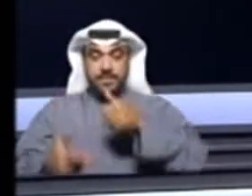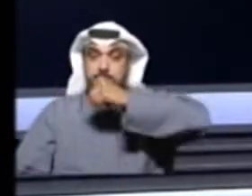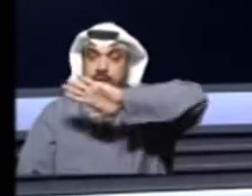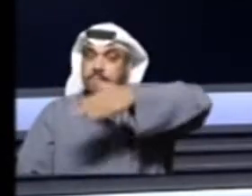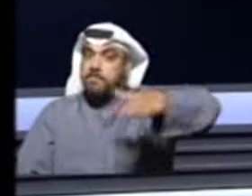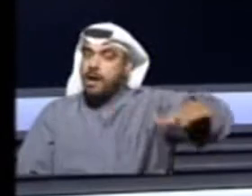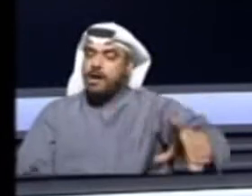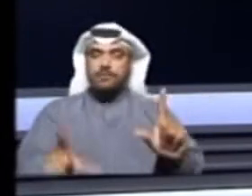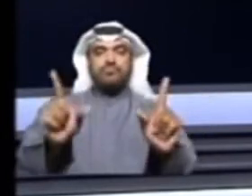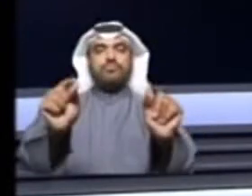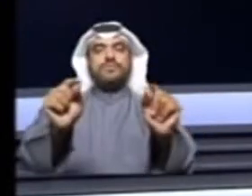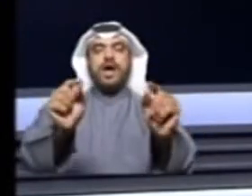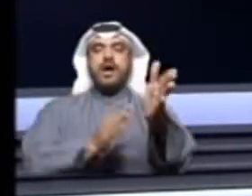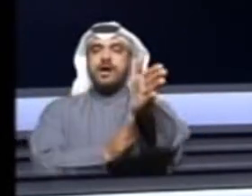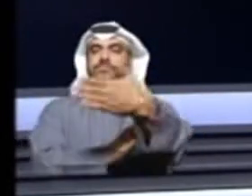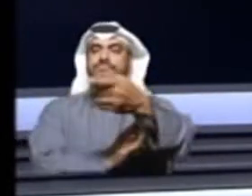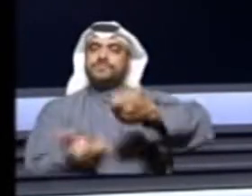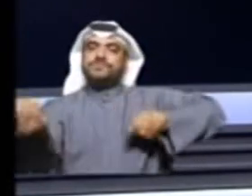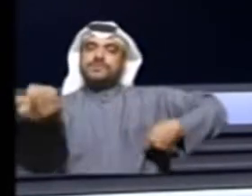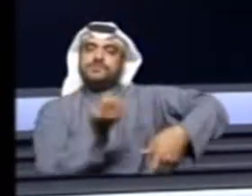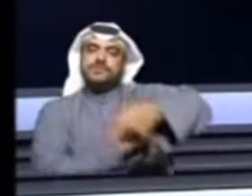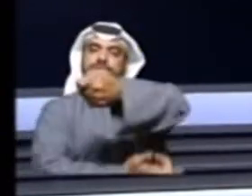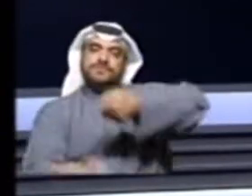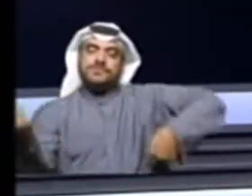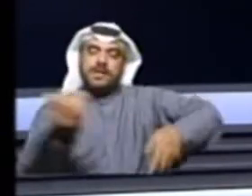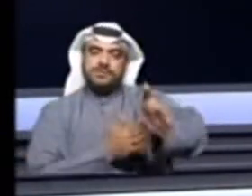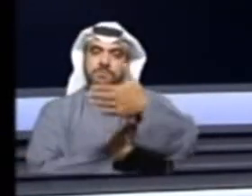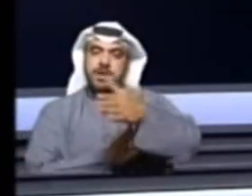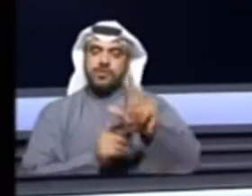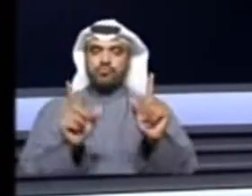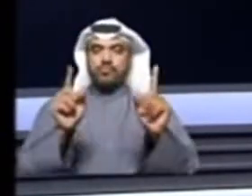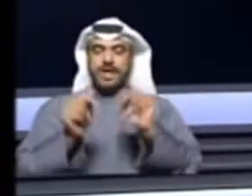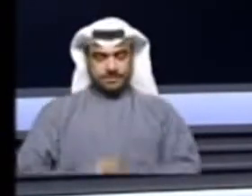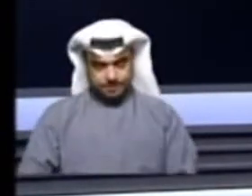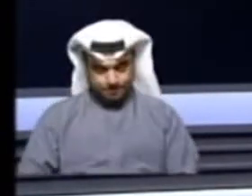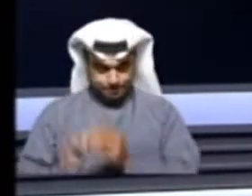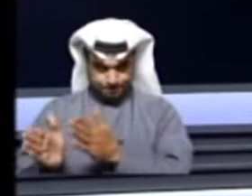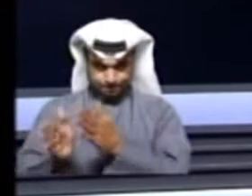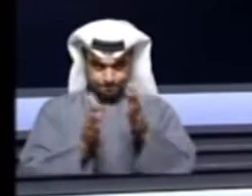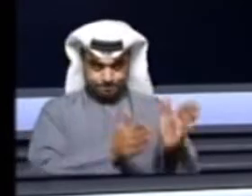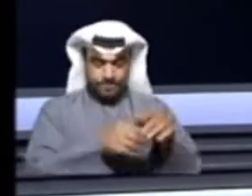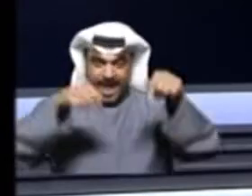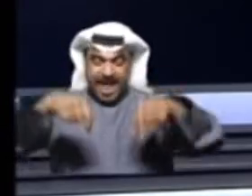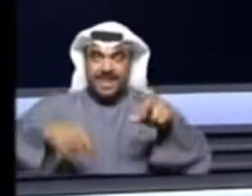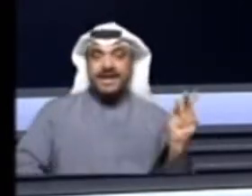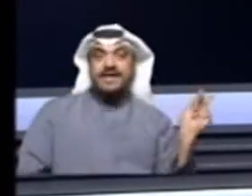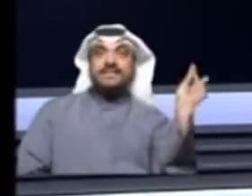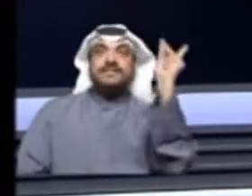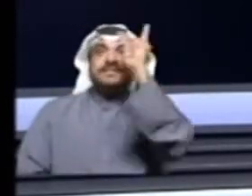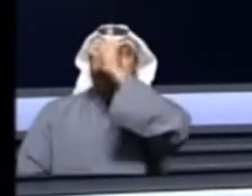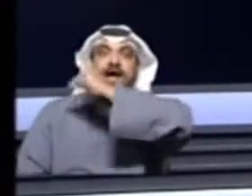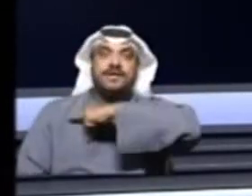أجواء مناسبة لممارسة الأنشطة البحرية وكذلك الأنشطة الخارجية. أما بالنسبة للطقس الحالي في مدينة